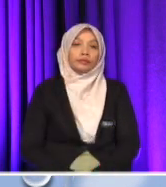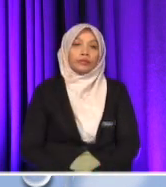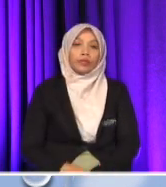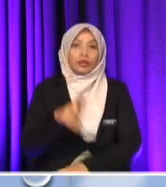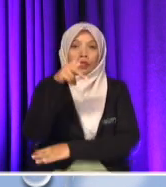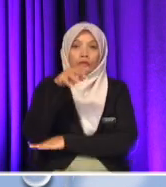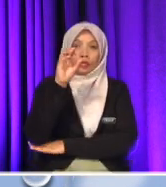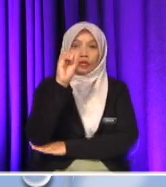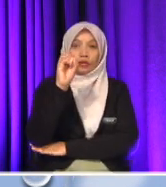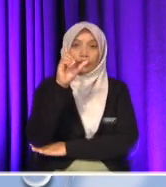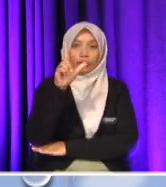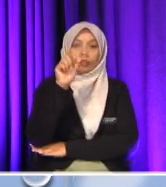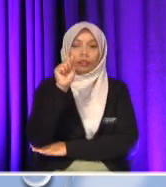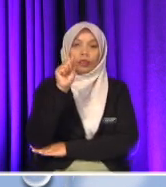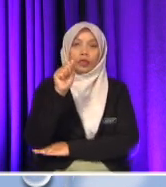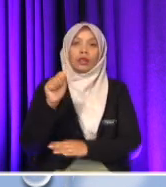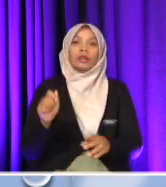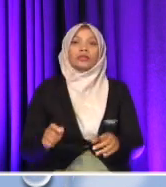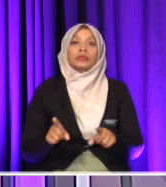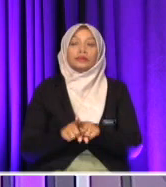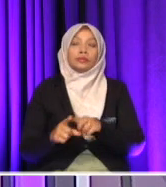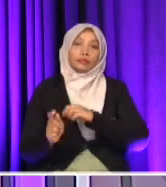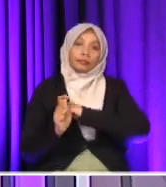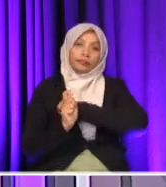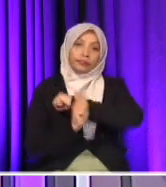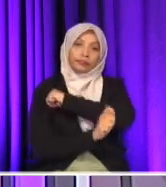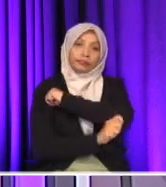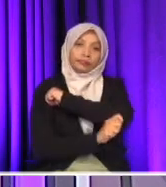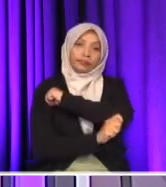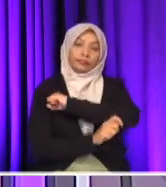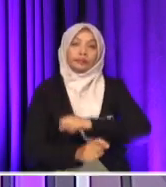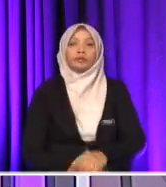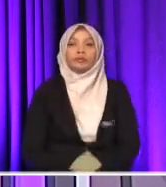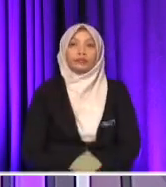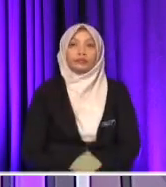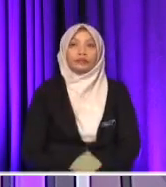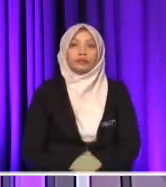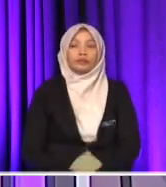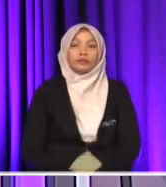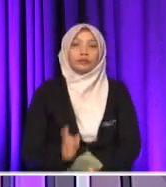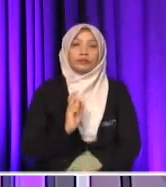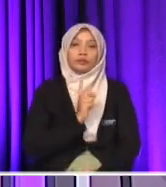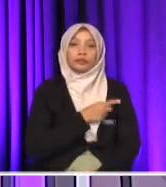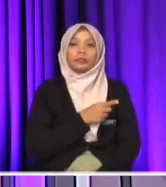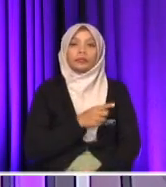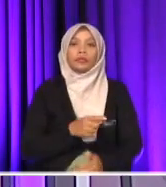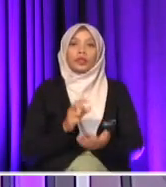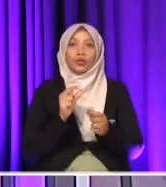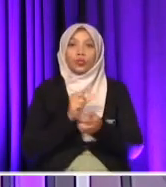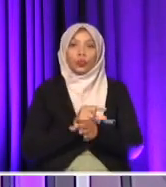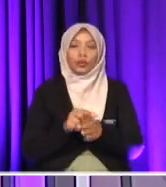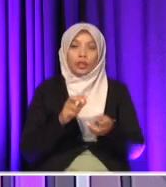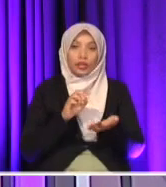melibatkan sudut tadi kan. Okey, terus kita jawapan sini. Dan untuk pola jangan lupa kita guna kalkulator dengan modes ini